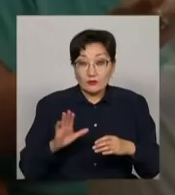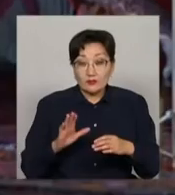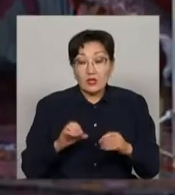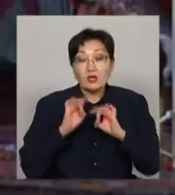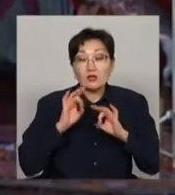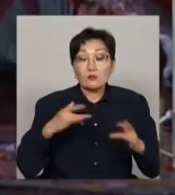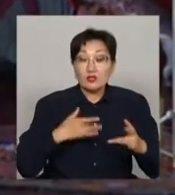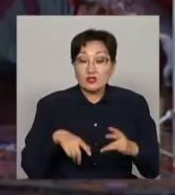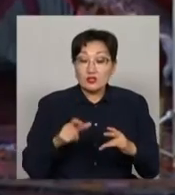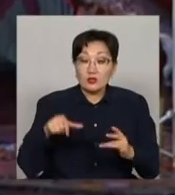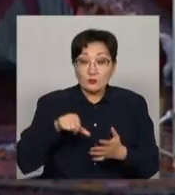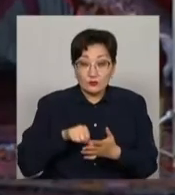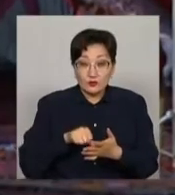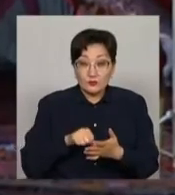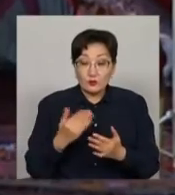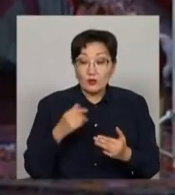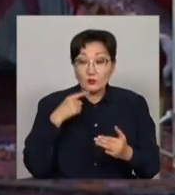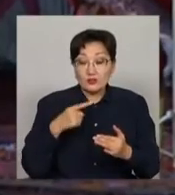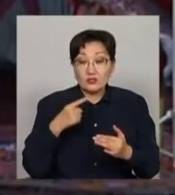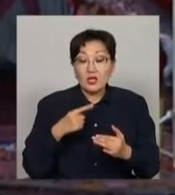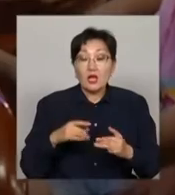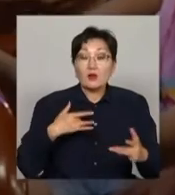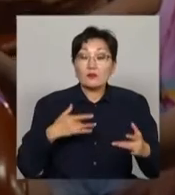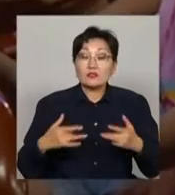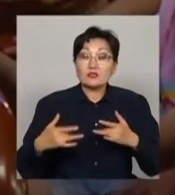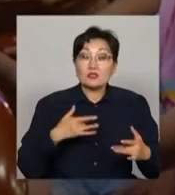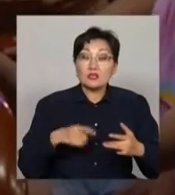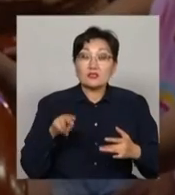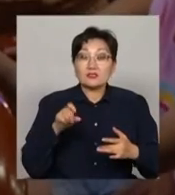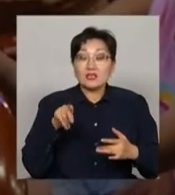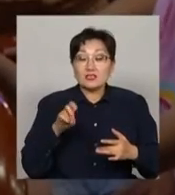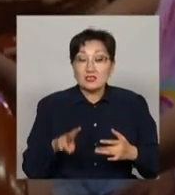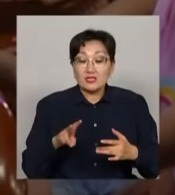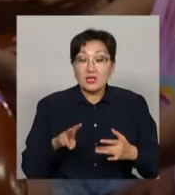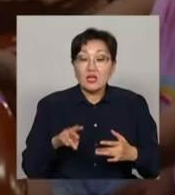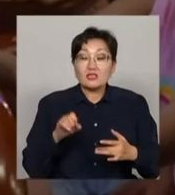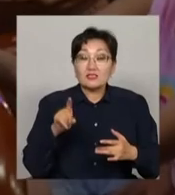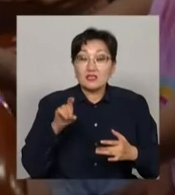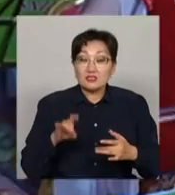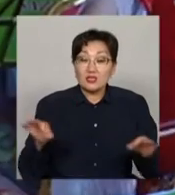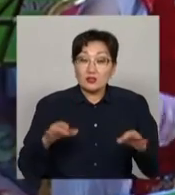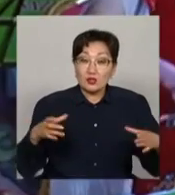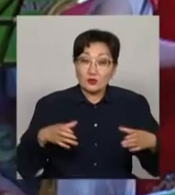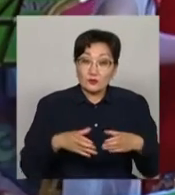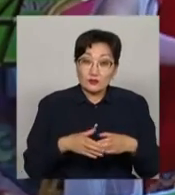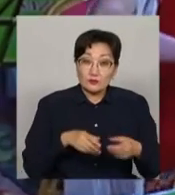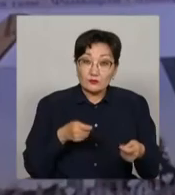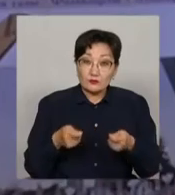танымал әншілері де өнер көрсетті. Айта кетейік, концертті Сазген сазы фольклорно-этнографиялық ансамблі ұйымдастырған.